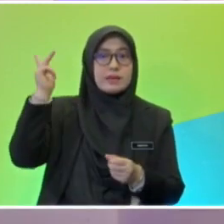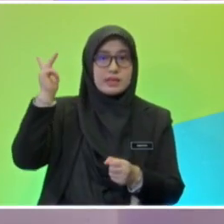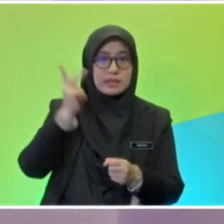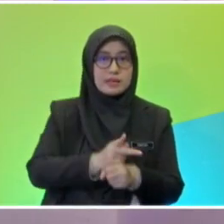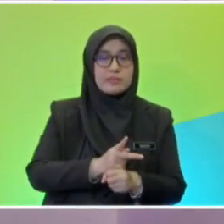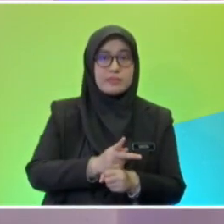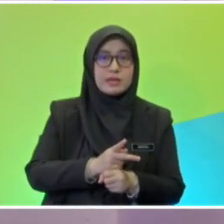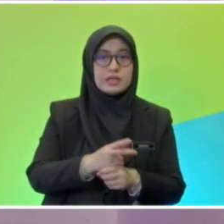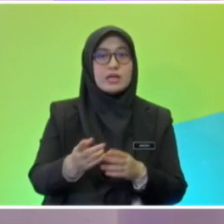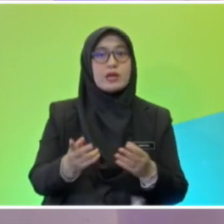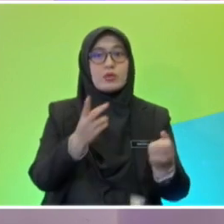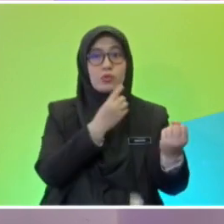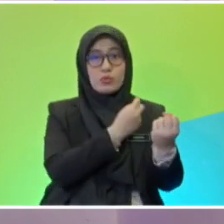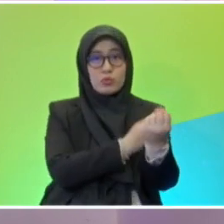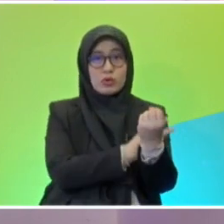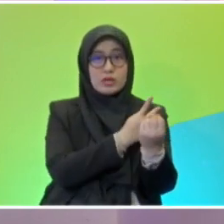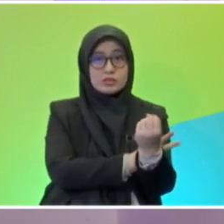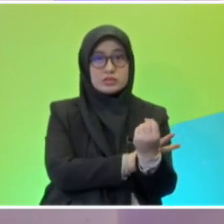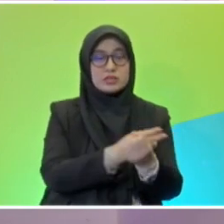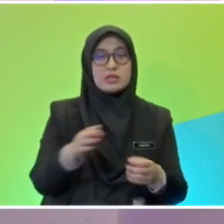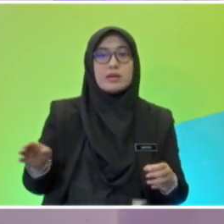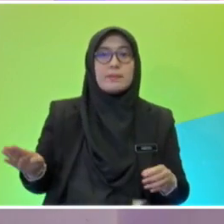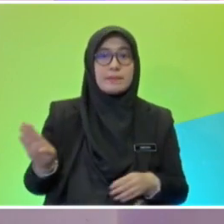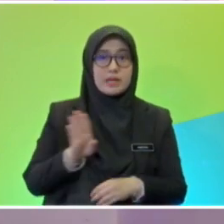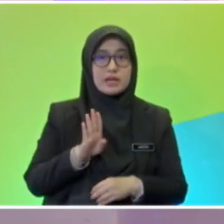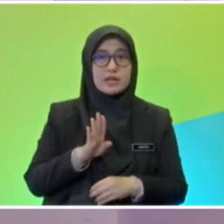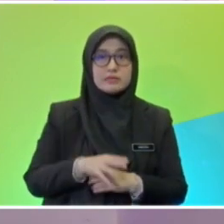persebarannya adalah pemantapan kepada kuasa